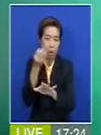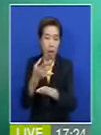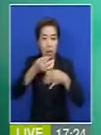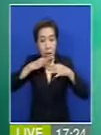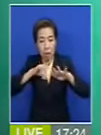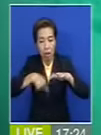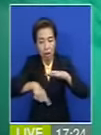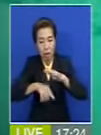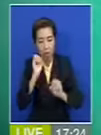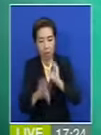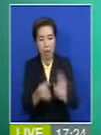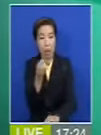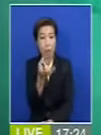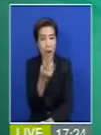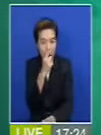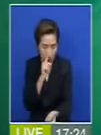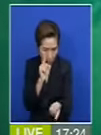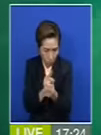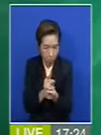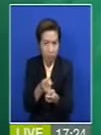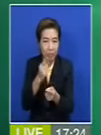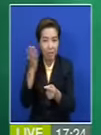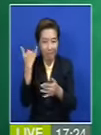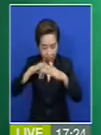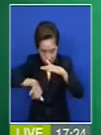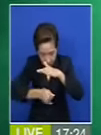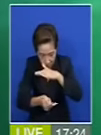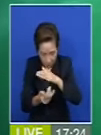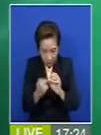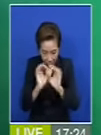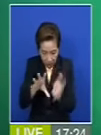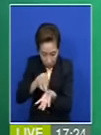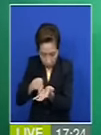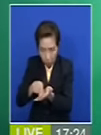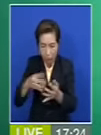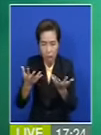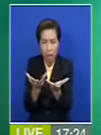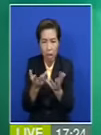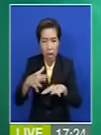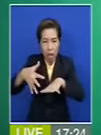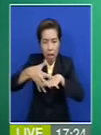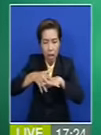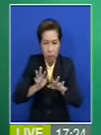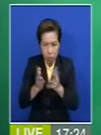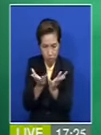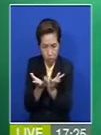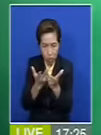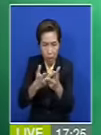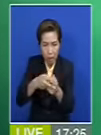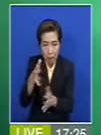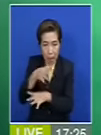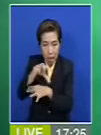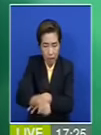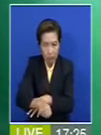ากขึ้นโดยประเภทขยะที่พบมากที่สุดจากการดำน้ำเก็บขยะในท้องทะเลคืออวนหาปลาขยะประเภทพลาสติกโฟมและข